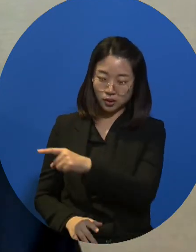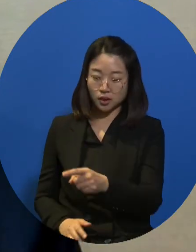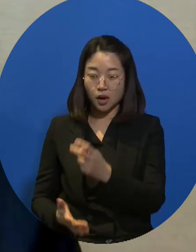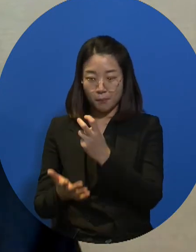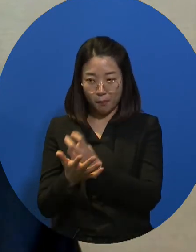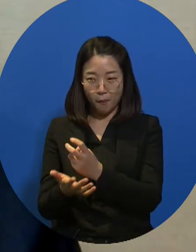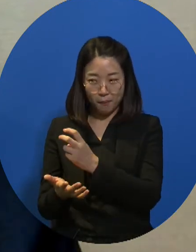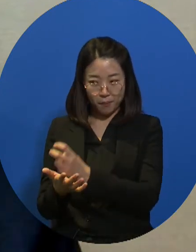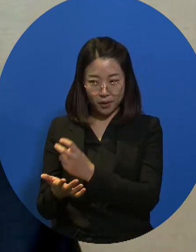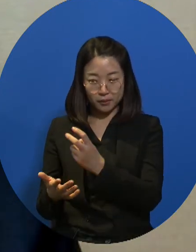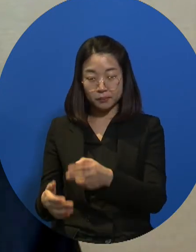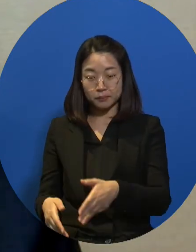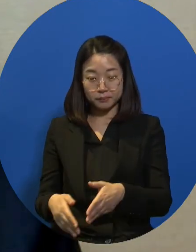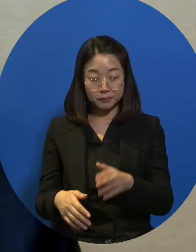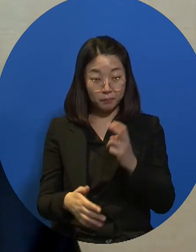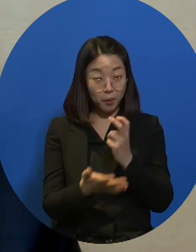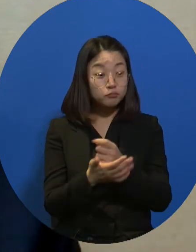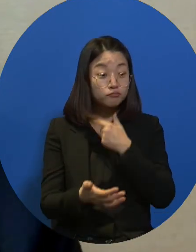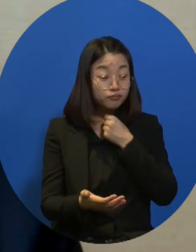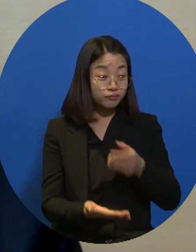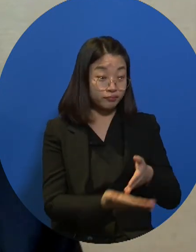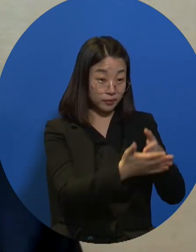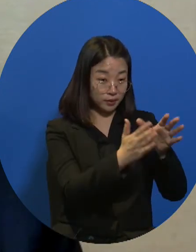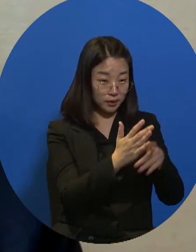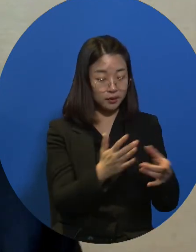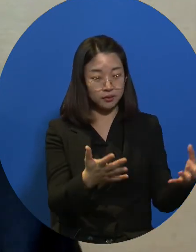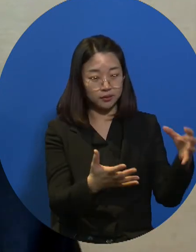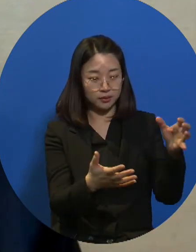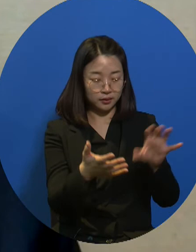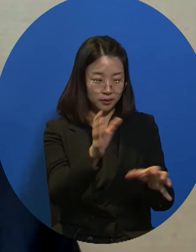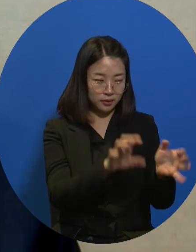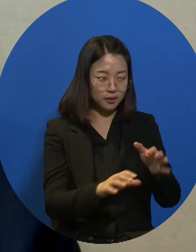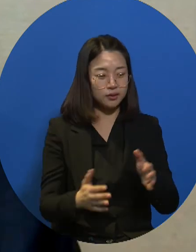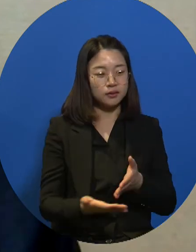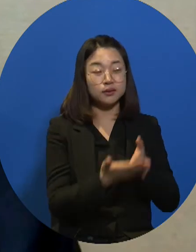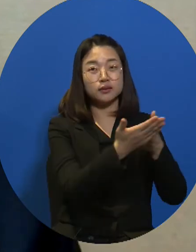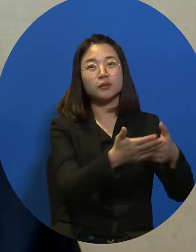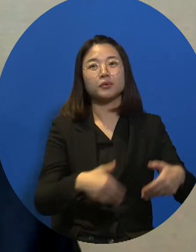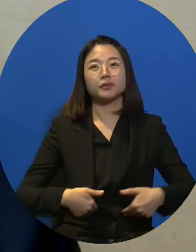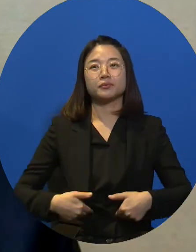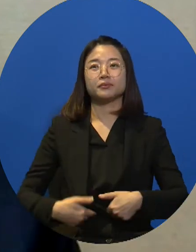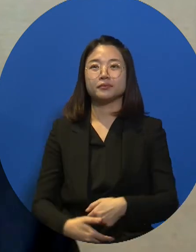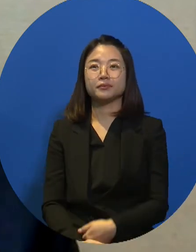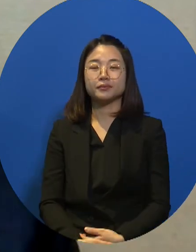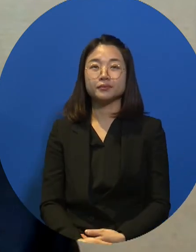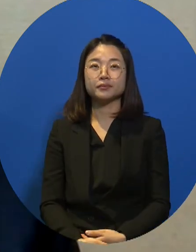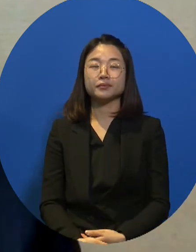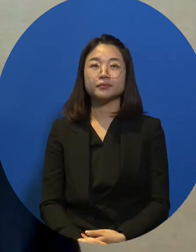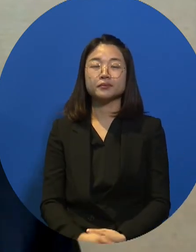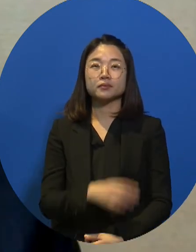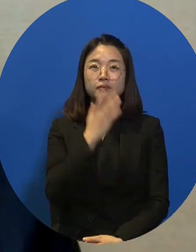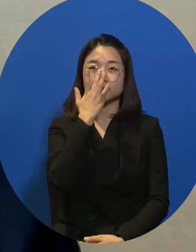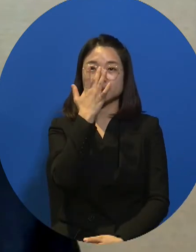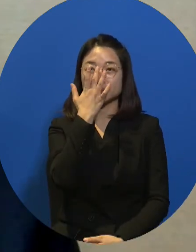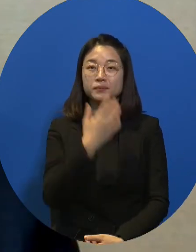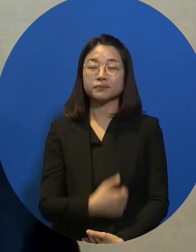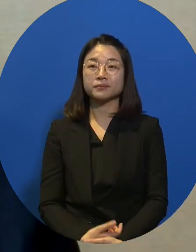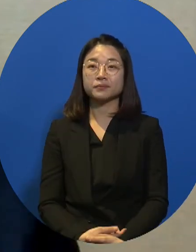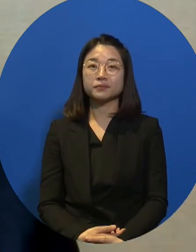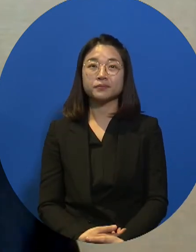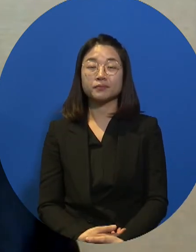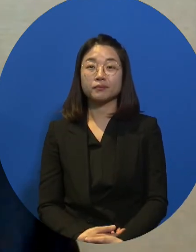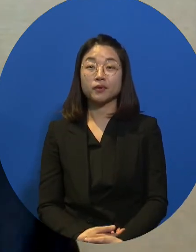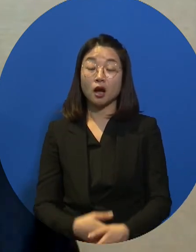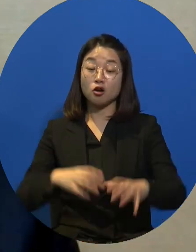있지 않겠나라는 생각을 해보게 됩니다. 이걸 도와주는 기관에 대해서 말씀하신 바와 같이 국가인권위원회